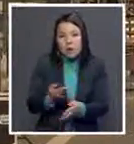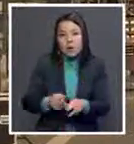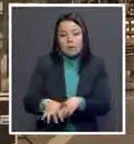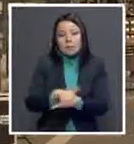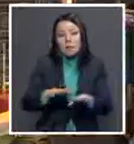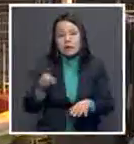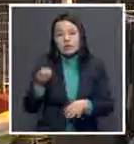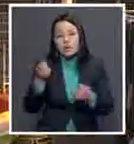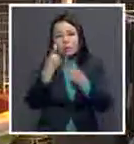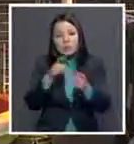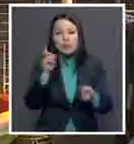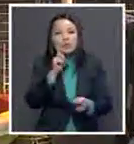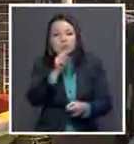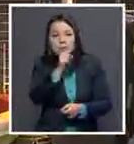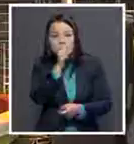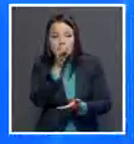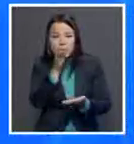әзірге жария етпей отыр.